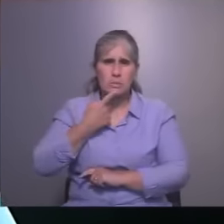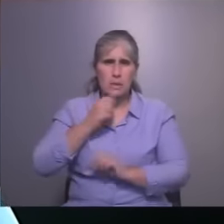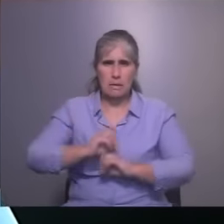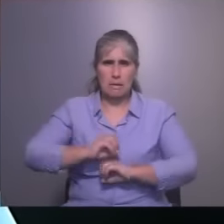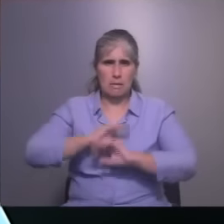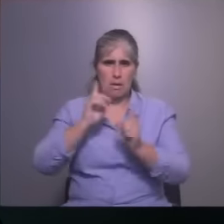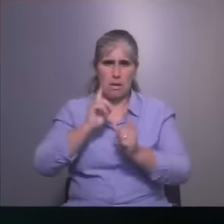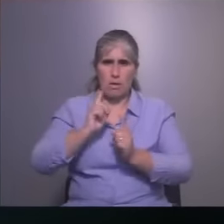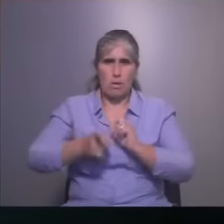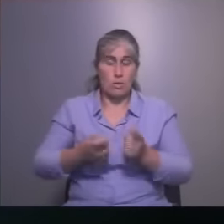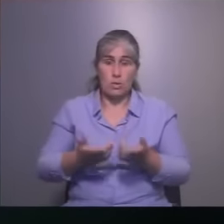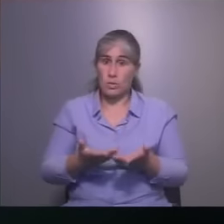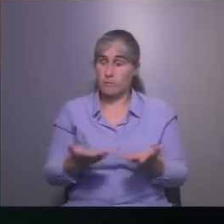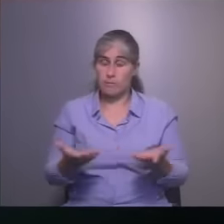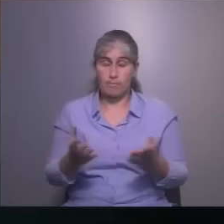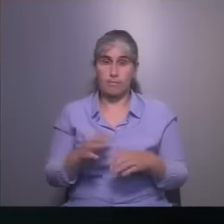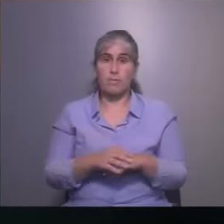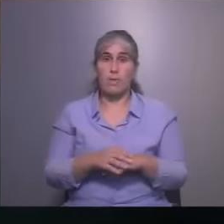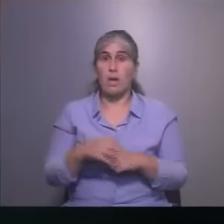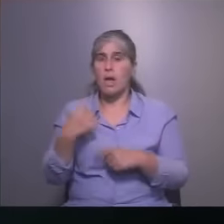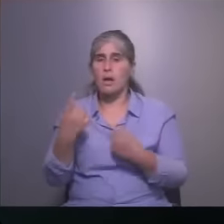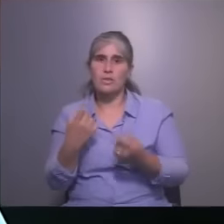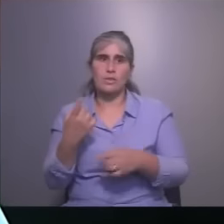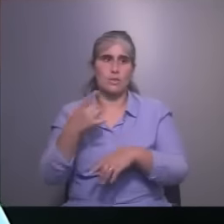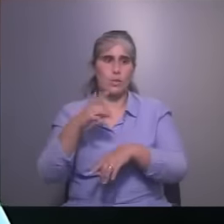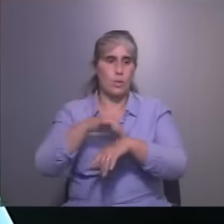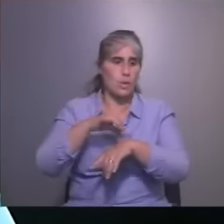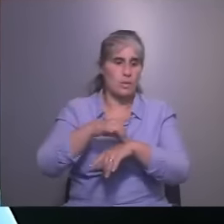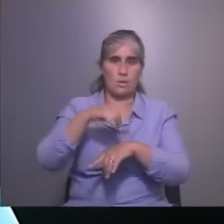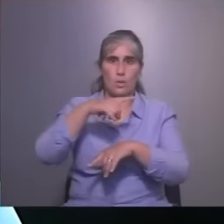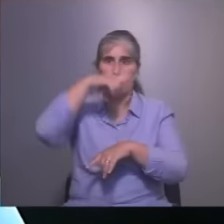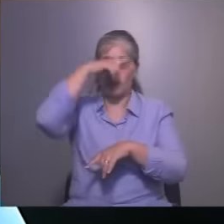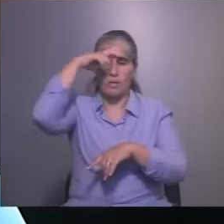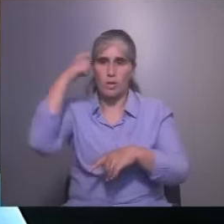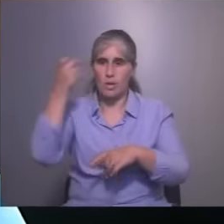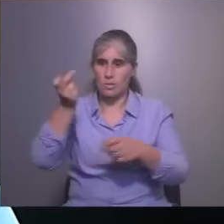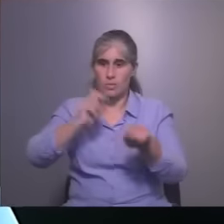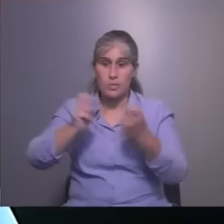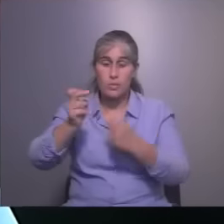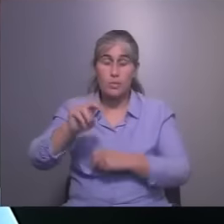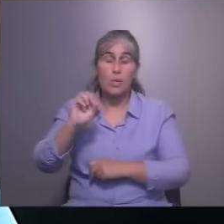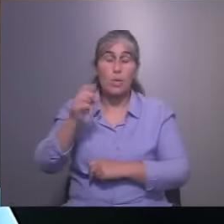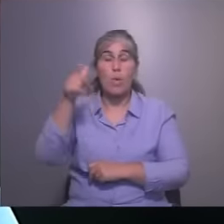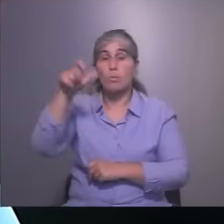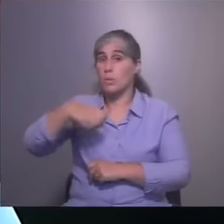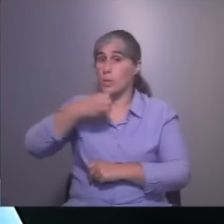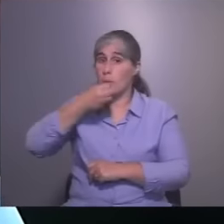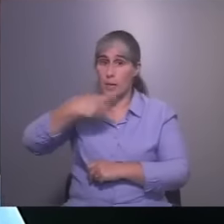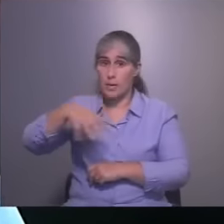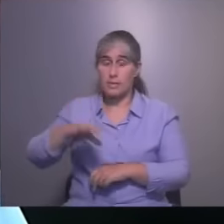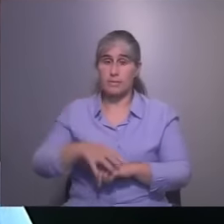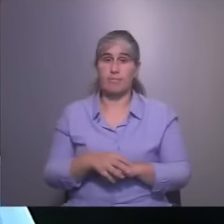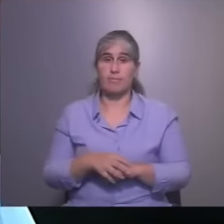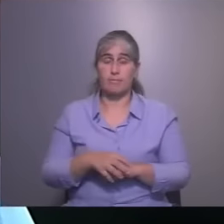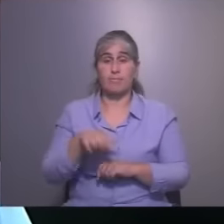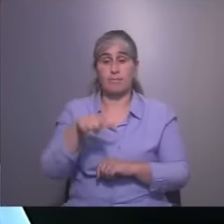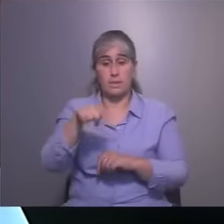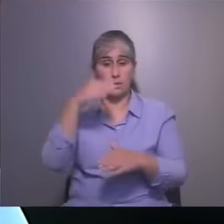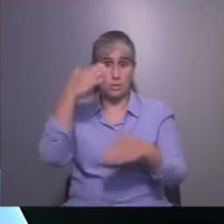está cheia de acontecimentos cujo significado nem sempre é claro e evidente. Um fracasso, uma encruzilhada,